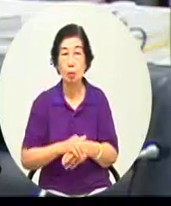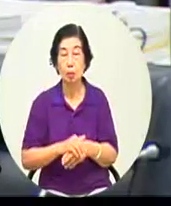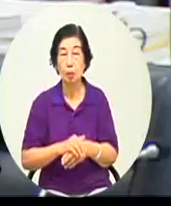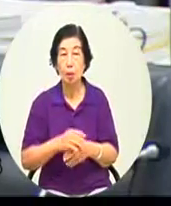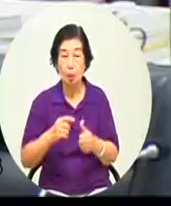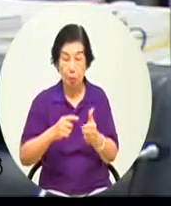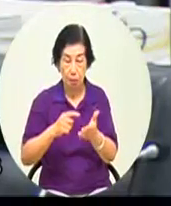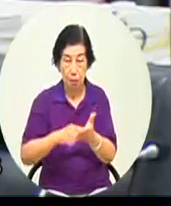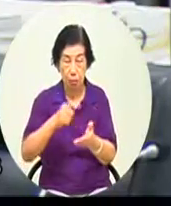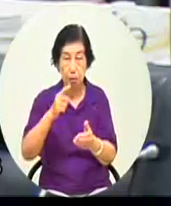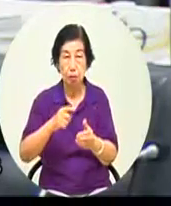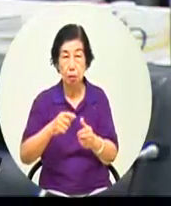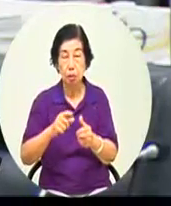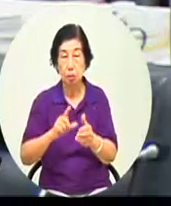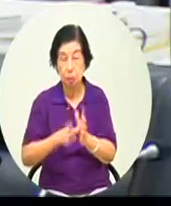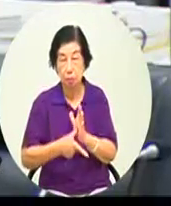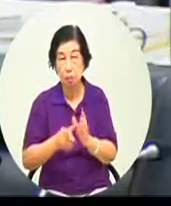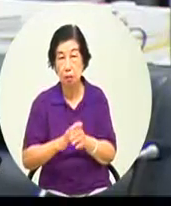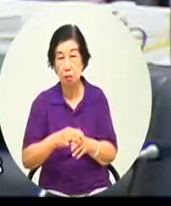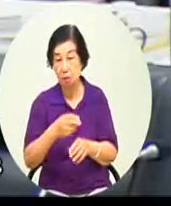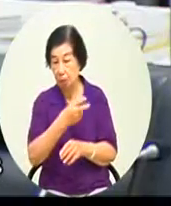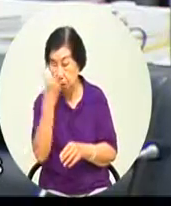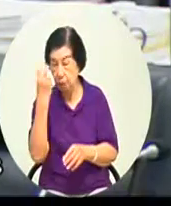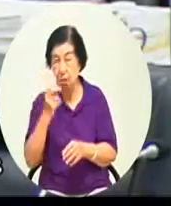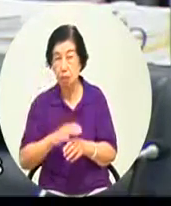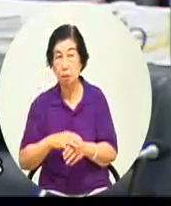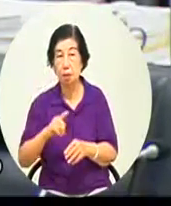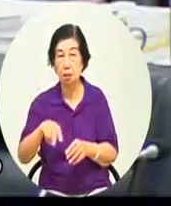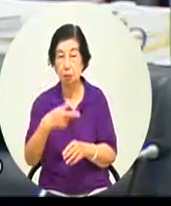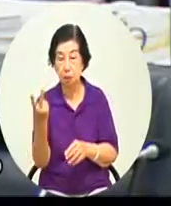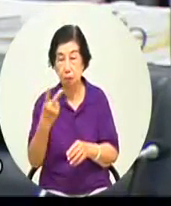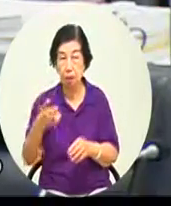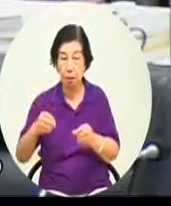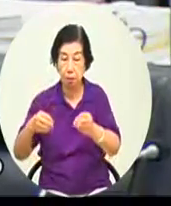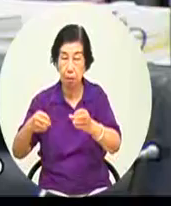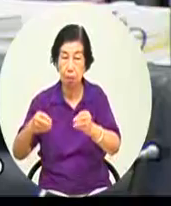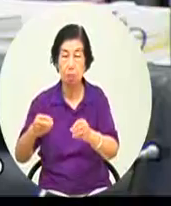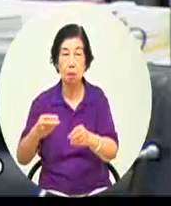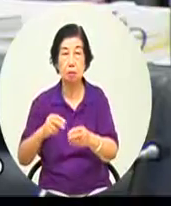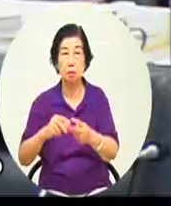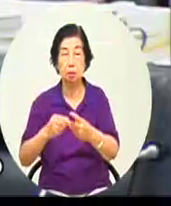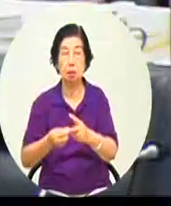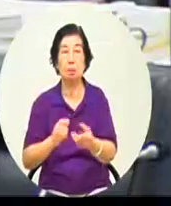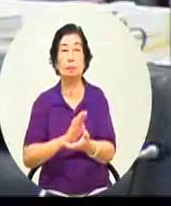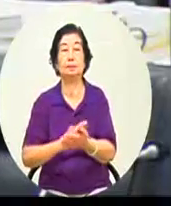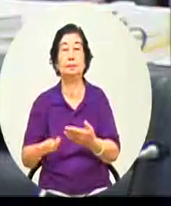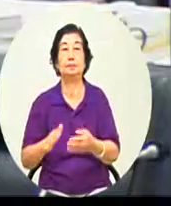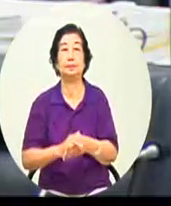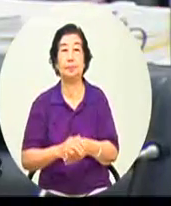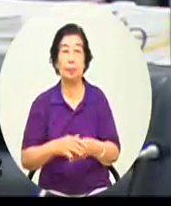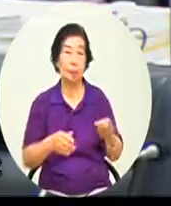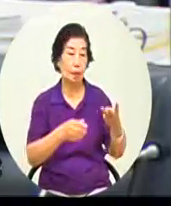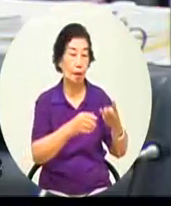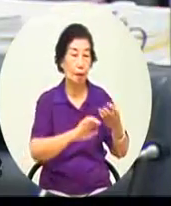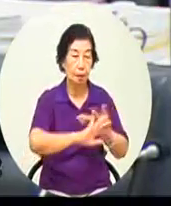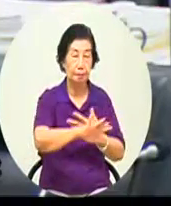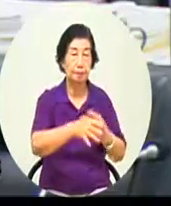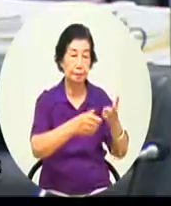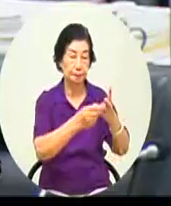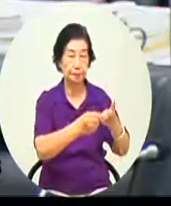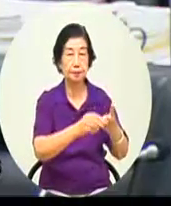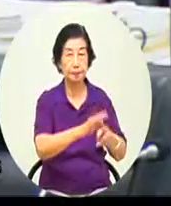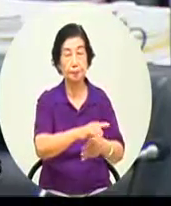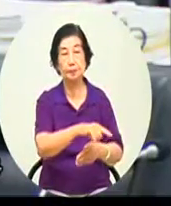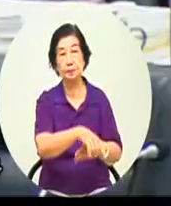时候被发现的时候，可能私底下就和解了，根本没有第三者知道。那有时候女性